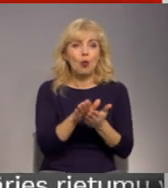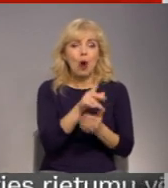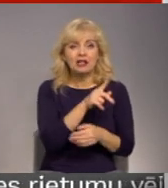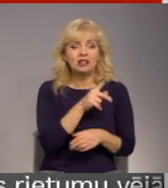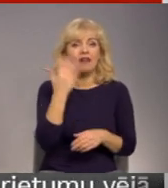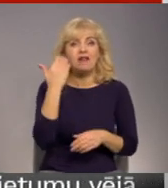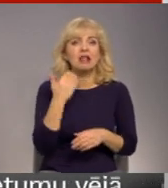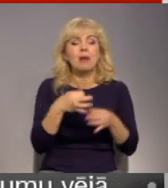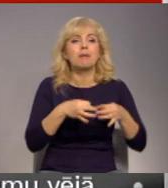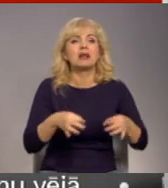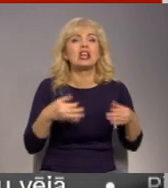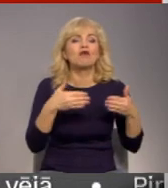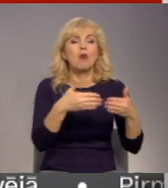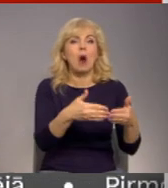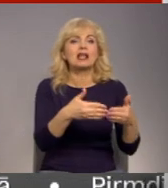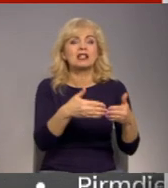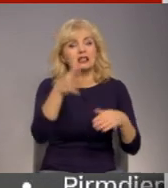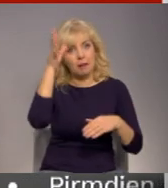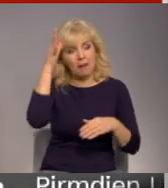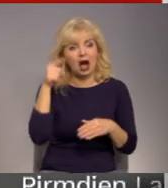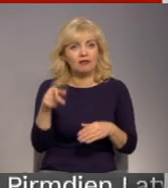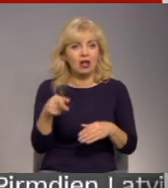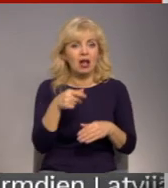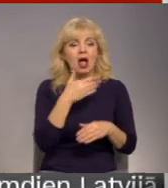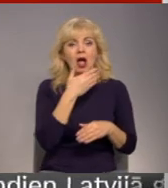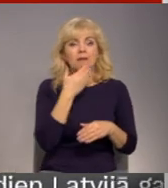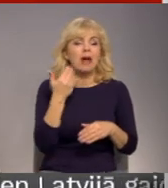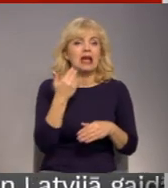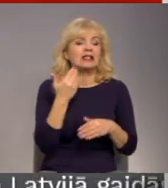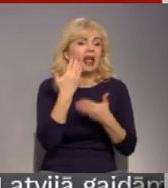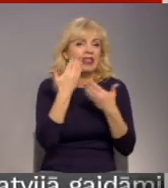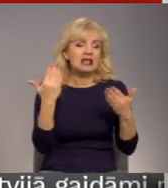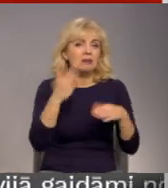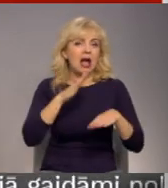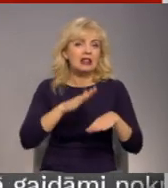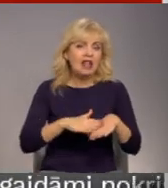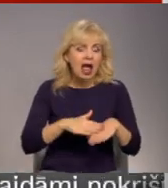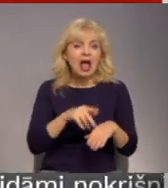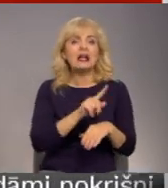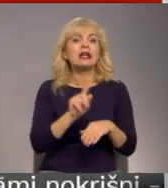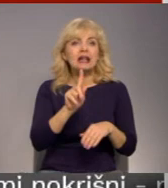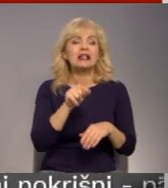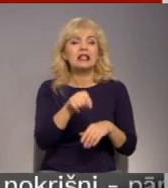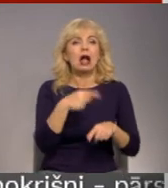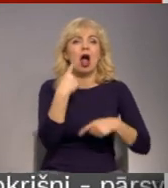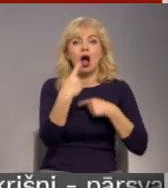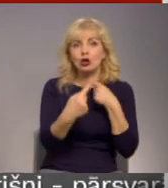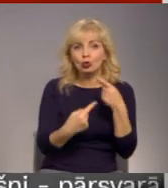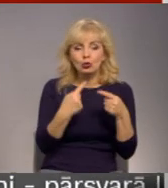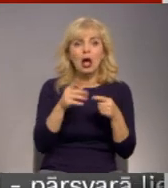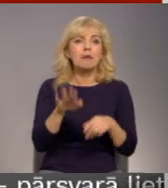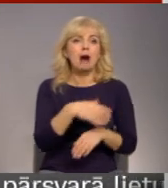brīvos pārvaldē. Mums nav nezināma iemesla dēļ. Šī gadījumā iet runa